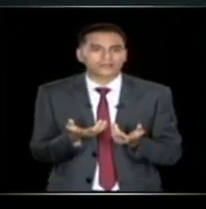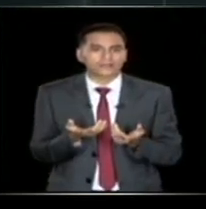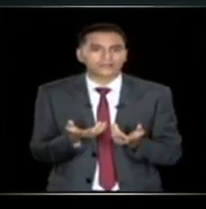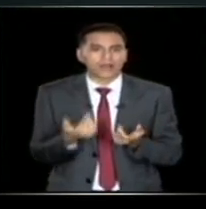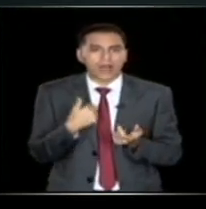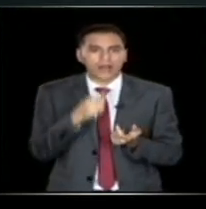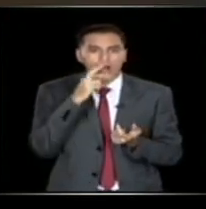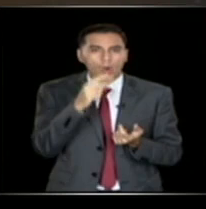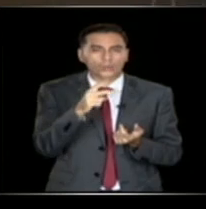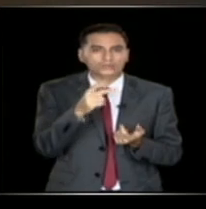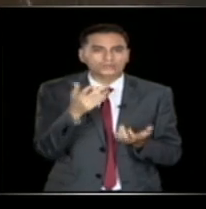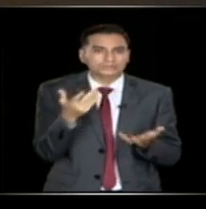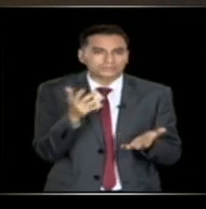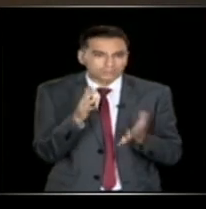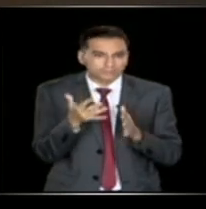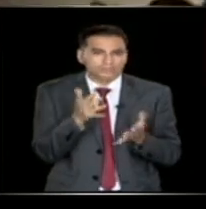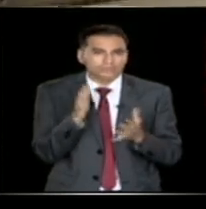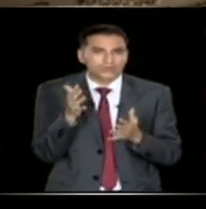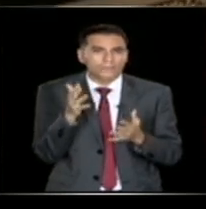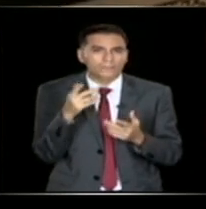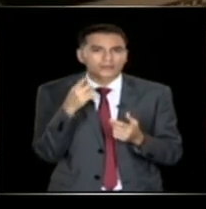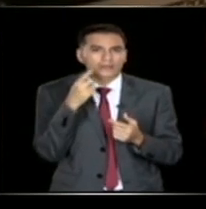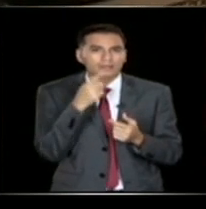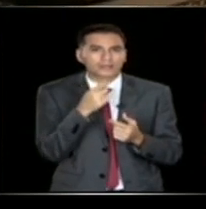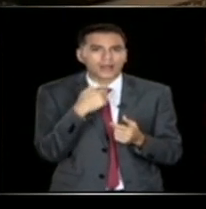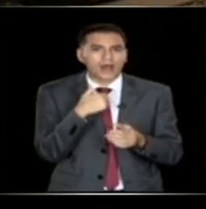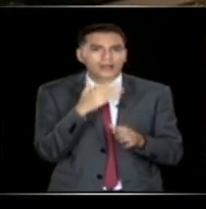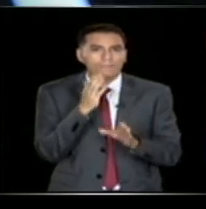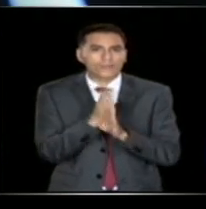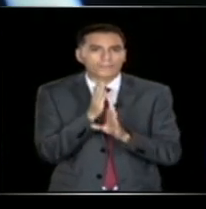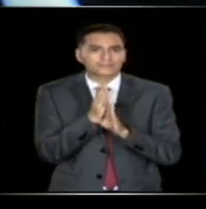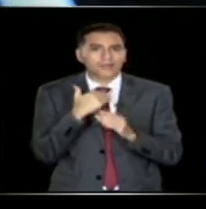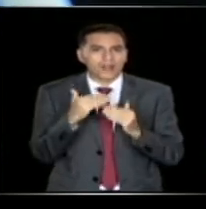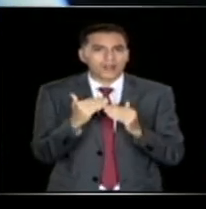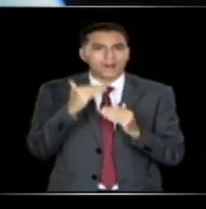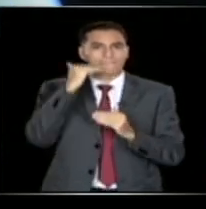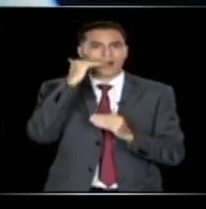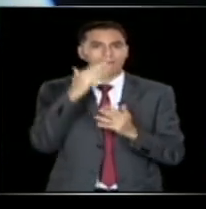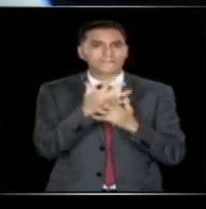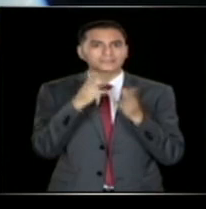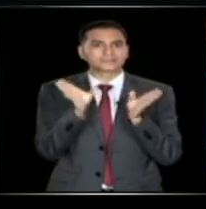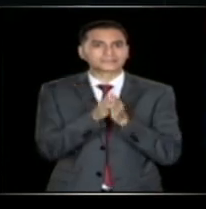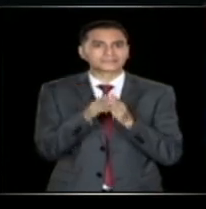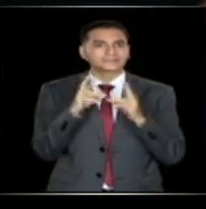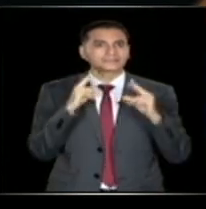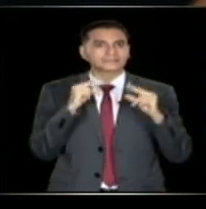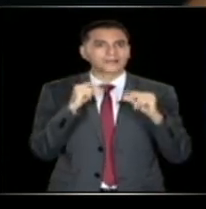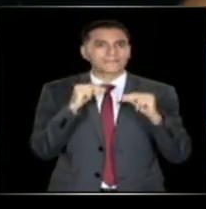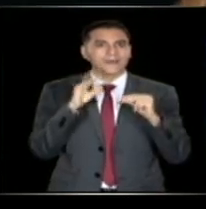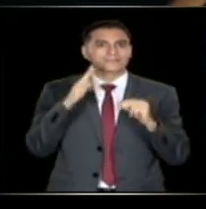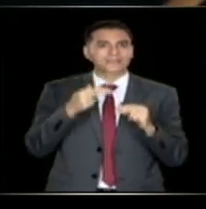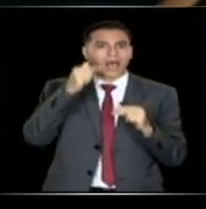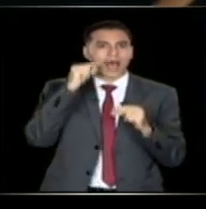فأنا قلت في سري إن أنا لما أكبر هبقى ممثلة كبيرة وأبقى دعاية سعاد حسني زي إسماعيل ياسين. فلما